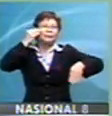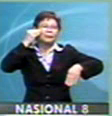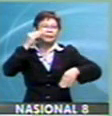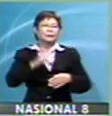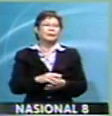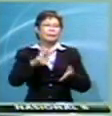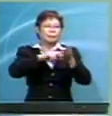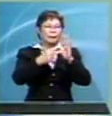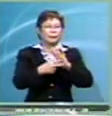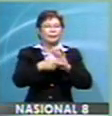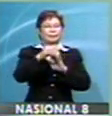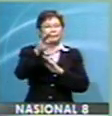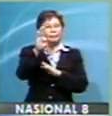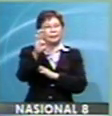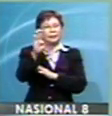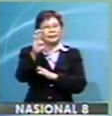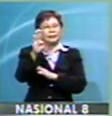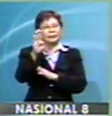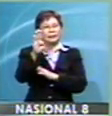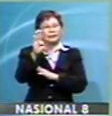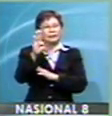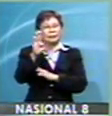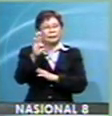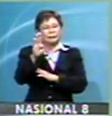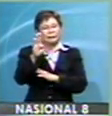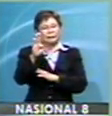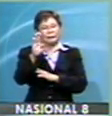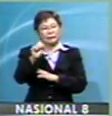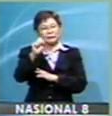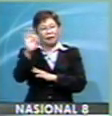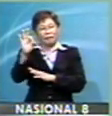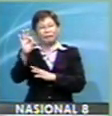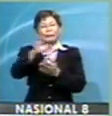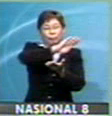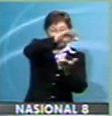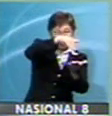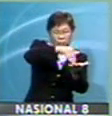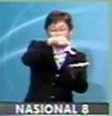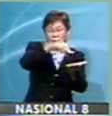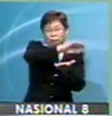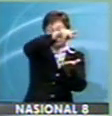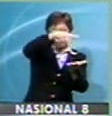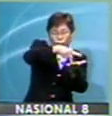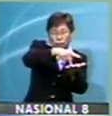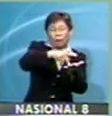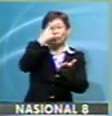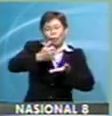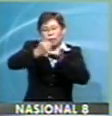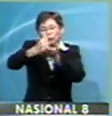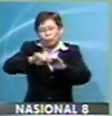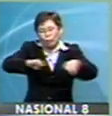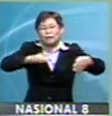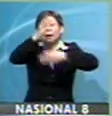bermna bsu akan menjadi pusat utama bagi membantu dalam pengembangan bahasa Melayu di